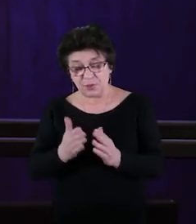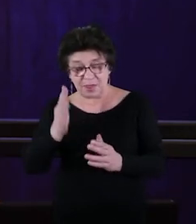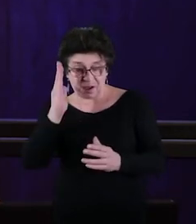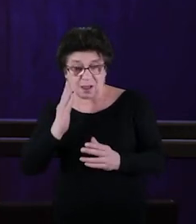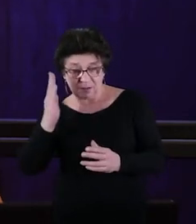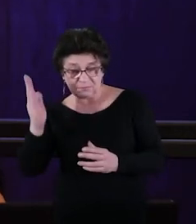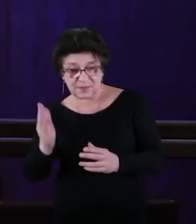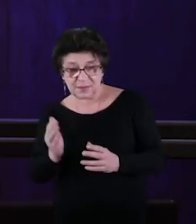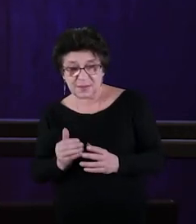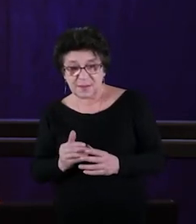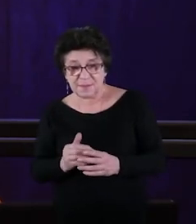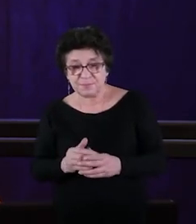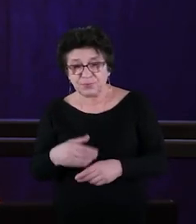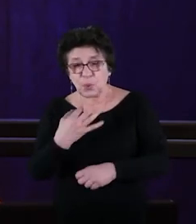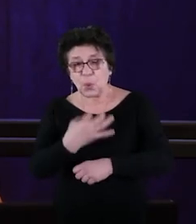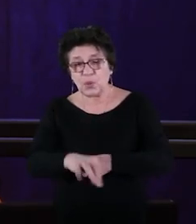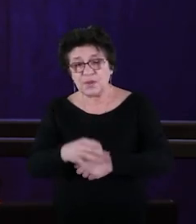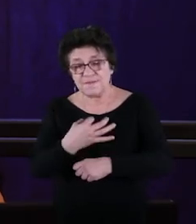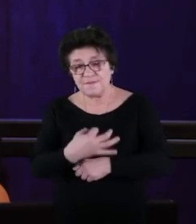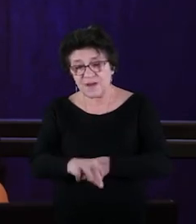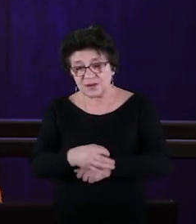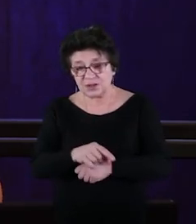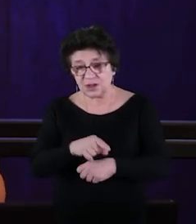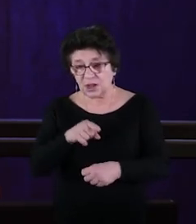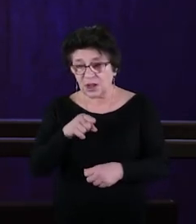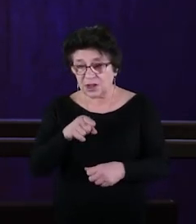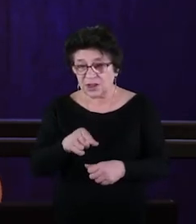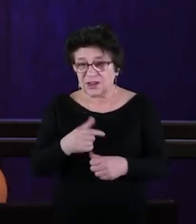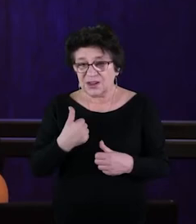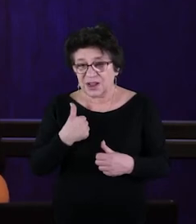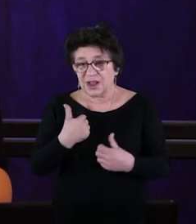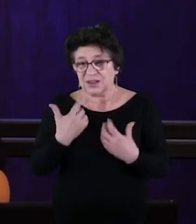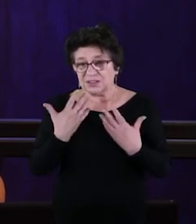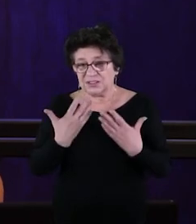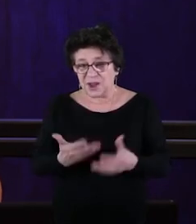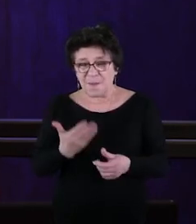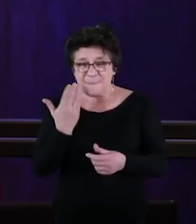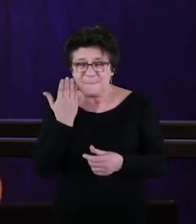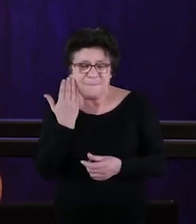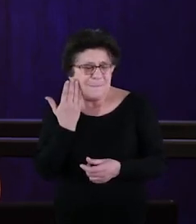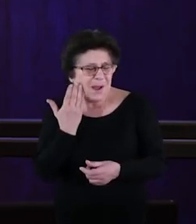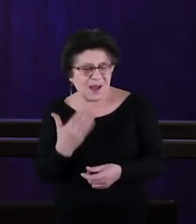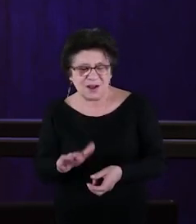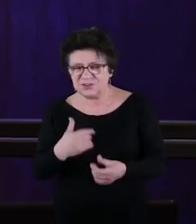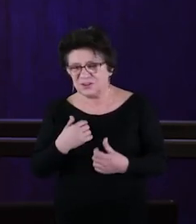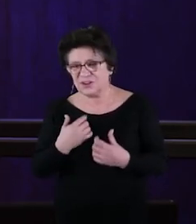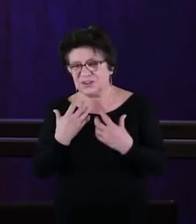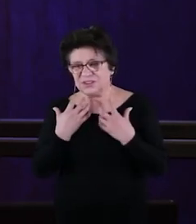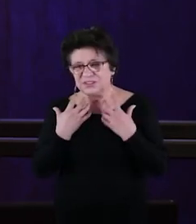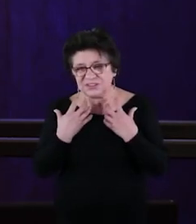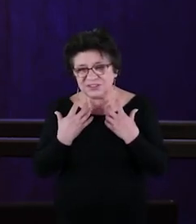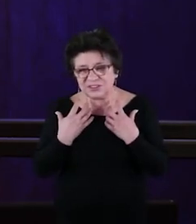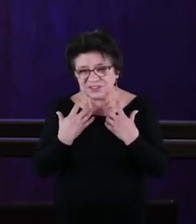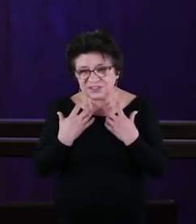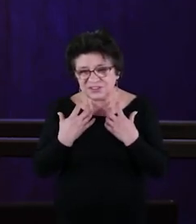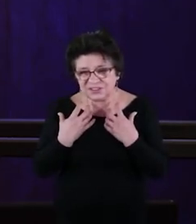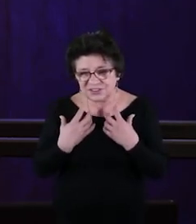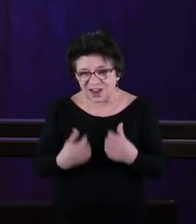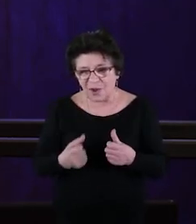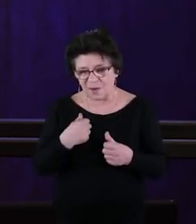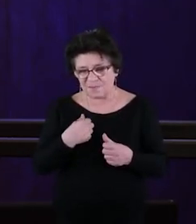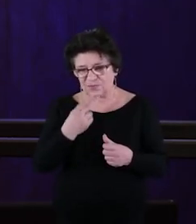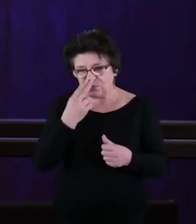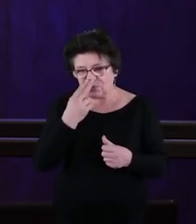zbiorów specjalnych biblioteki Uniwersyteckiej i bardzo bardzo chciałam żebyś w jakiejś książce się ta ten zbiór